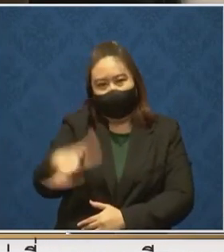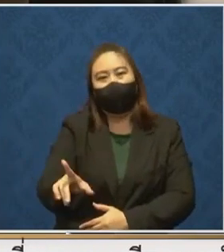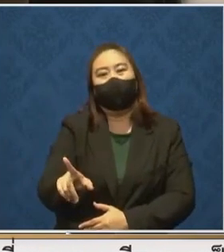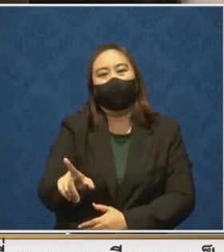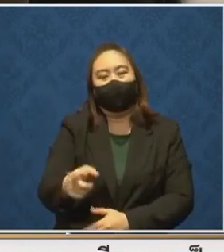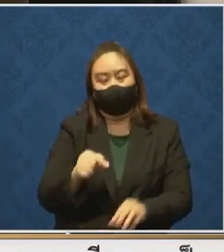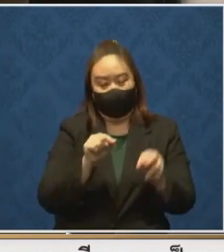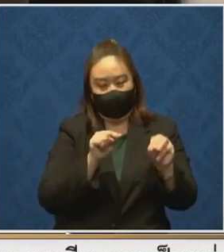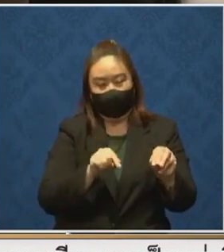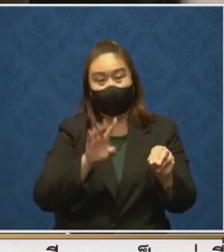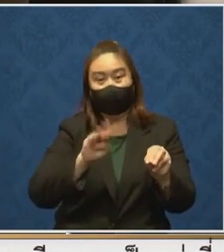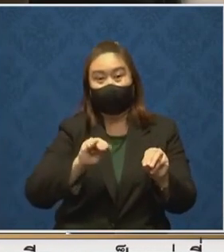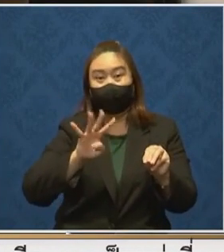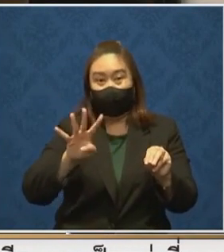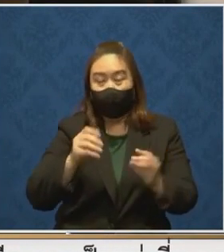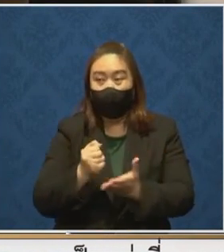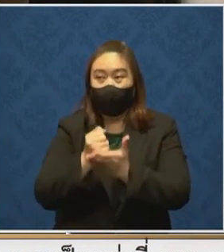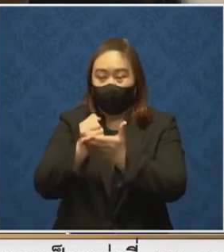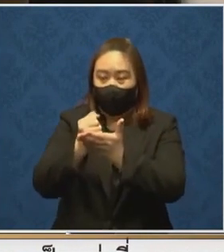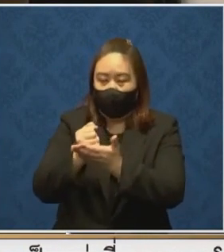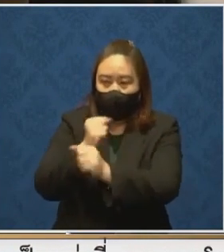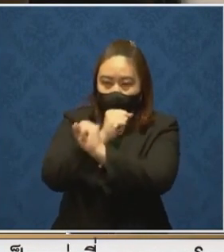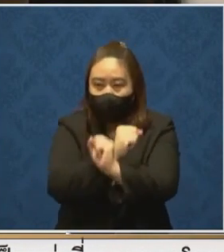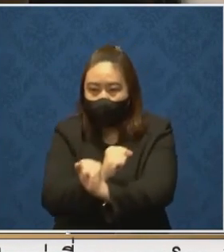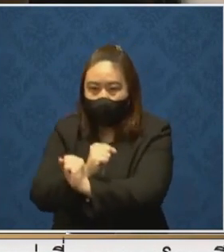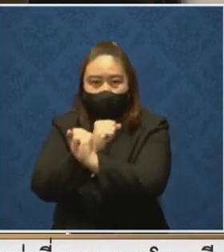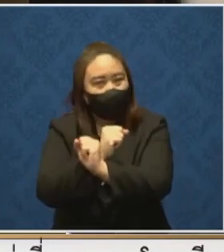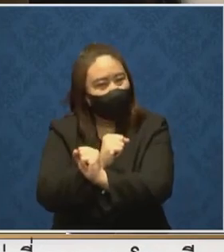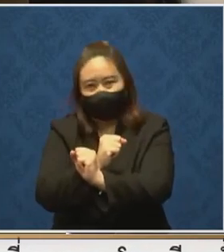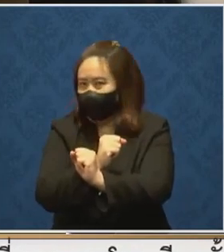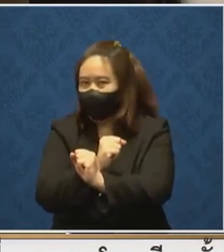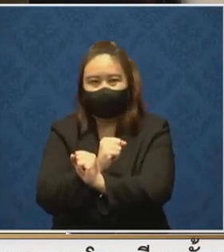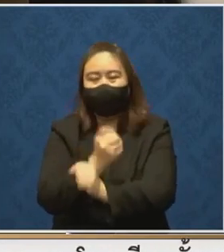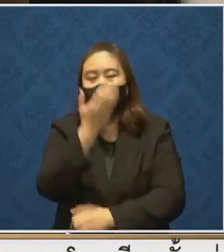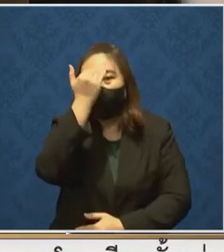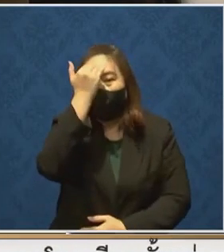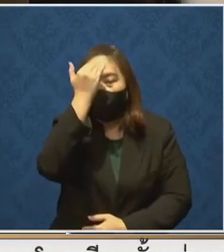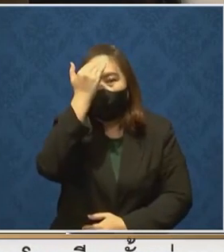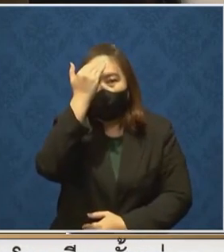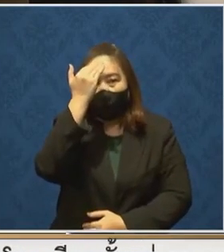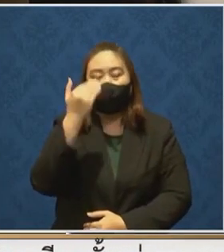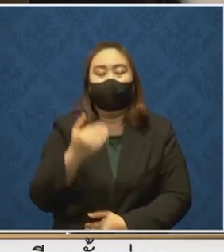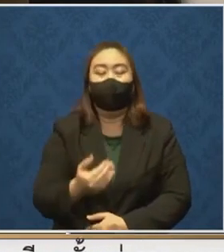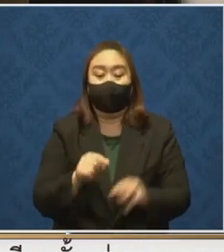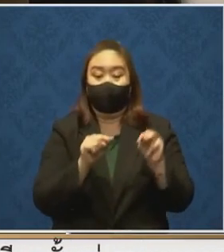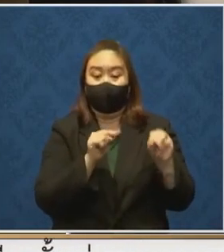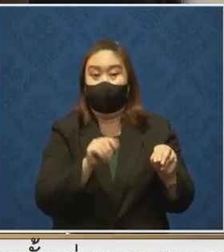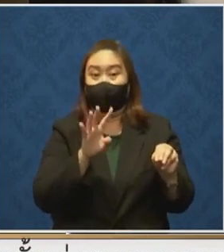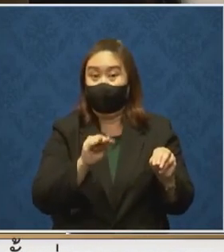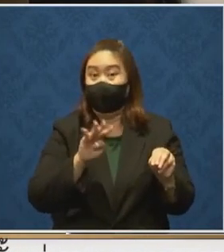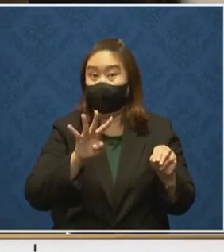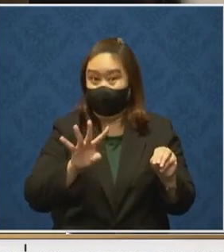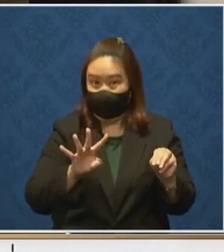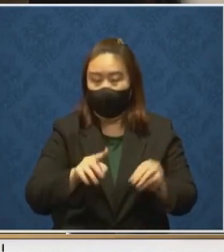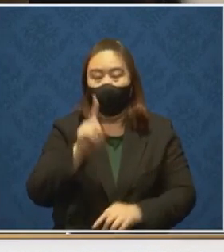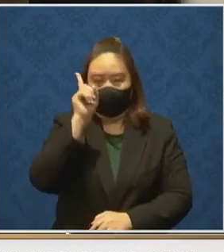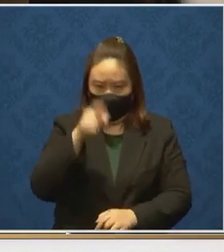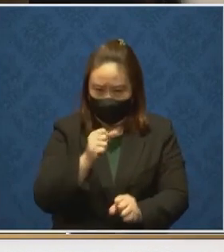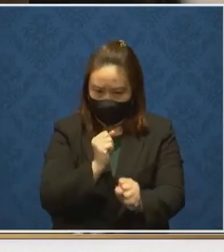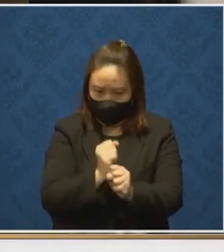จะุ้มครองท่านเพราในคำสั่งยบอกวาการใช้มา crisp ร